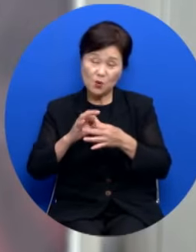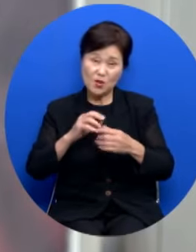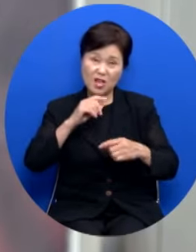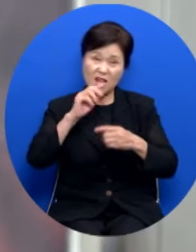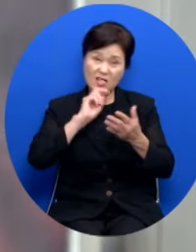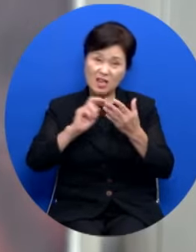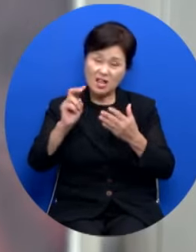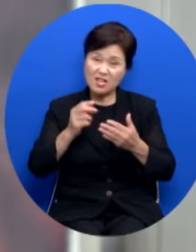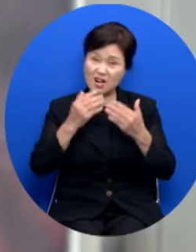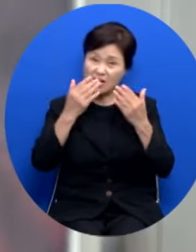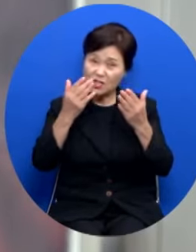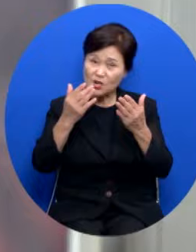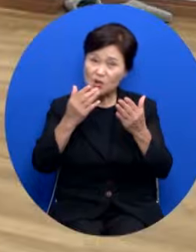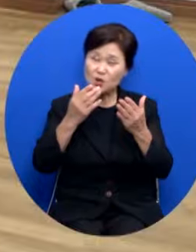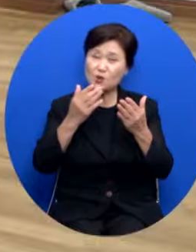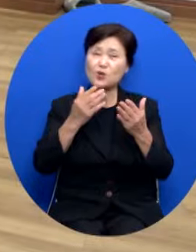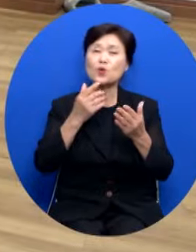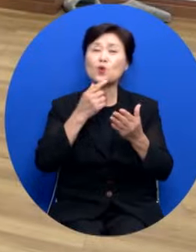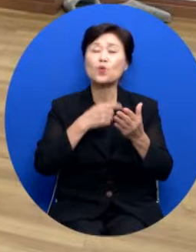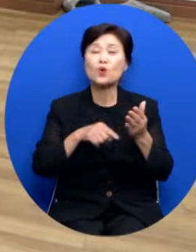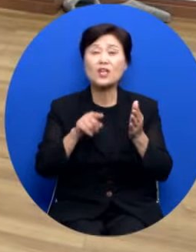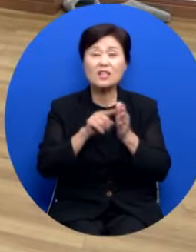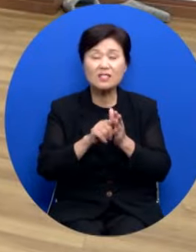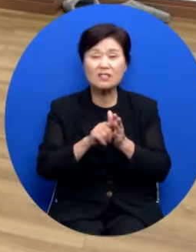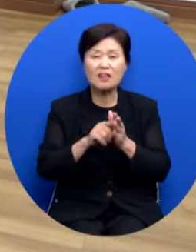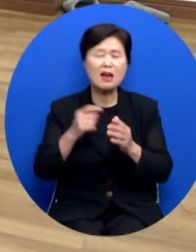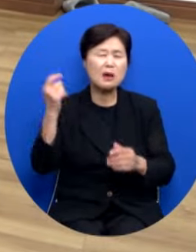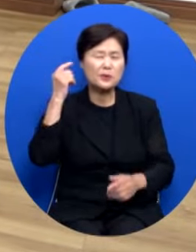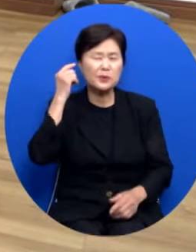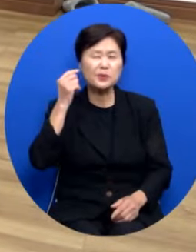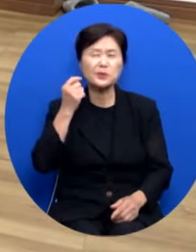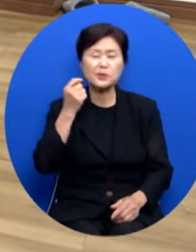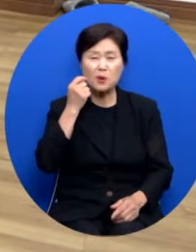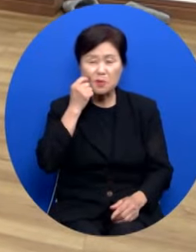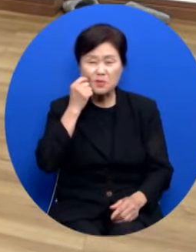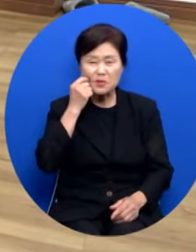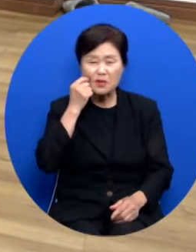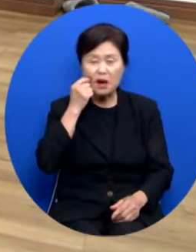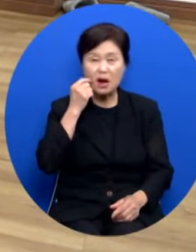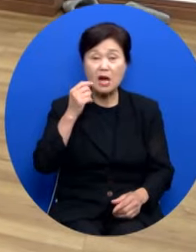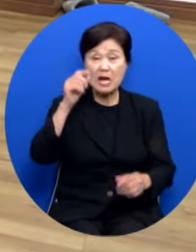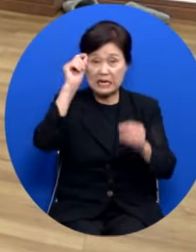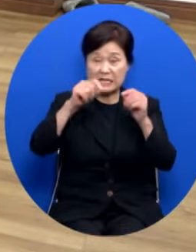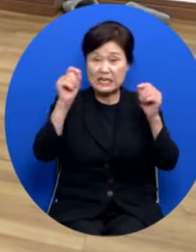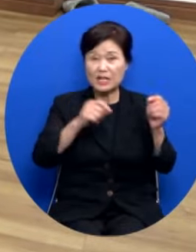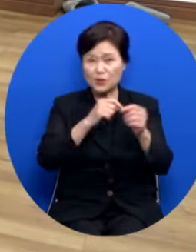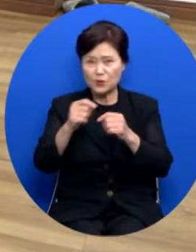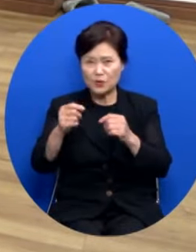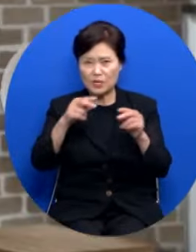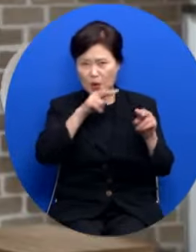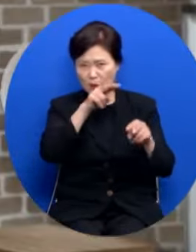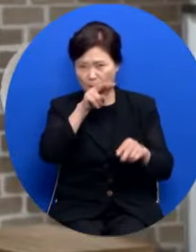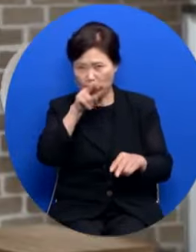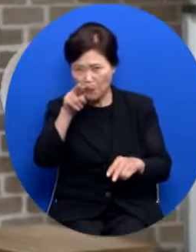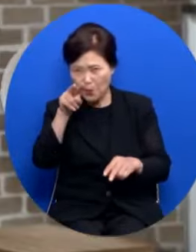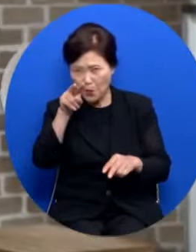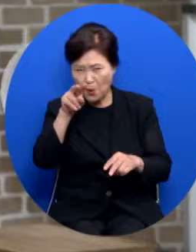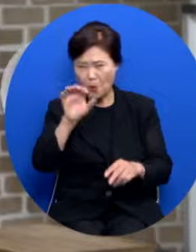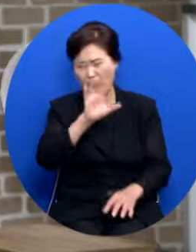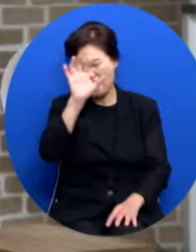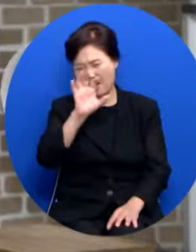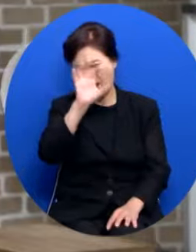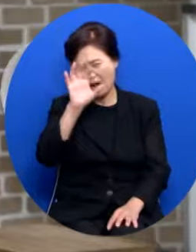들을 수는 없지만 찬양 반주를 떠올리며 가사 하나하나를 지휘자의 신호에 맞추기 위해 수없이 반복하며